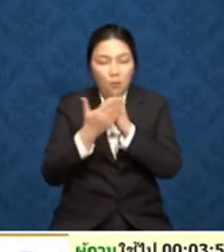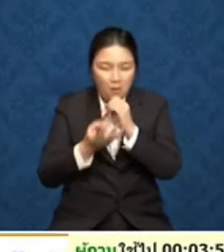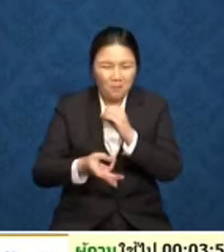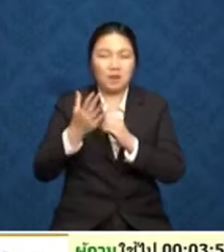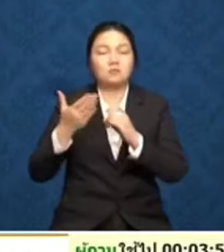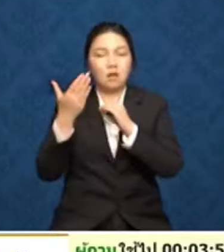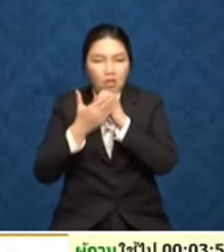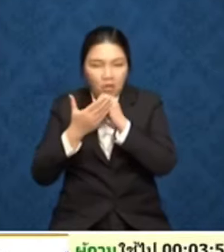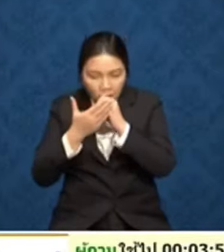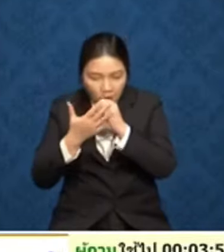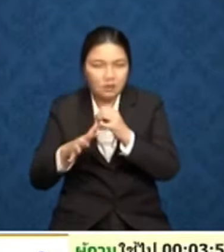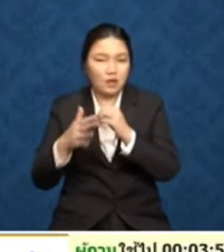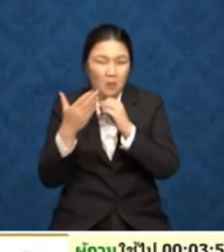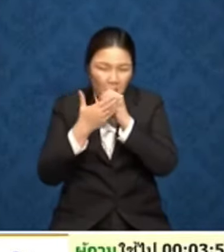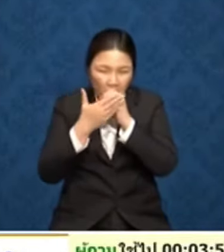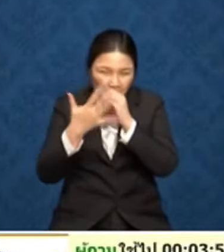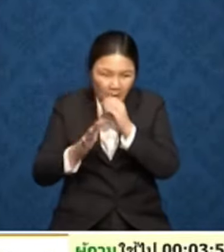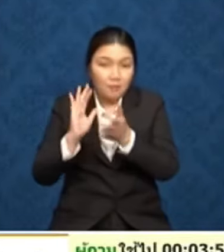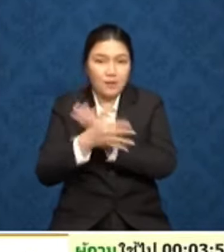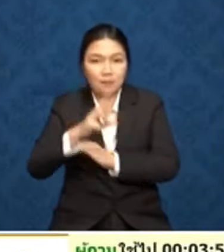าวค่ะ